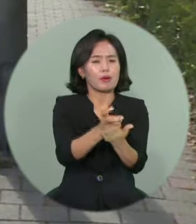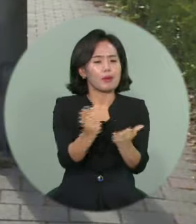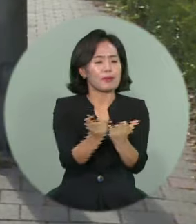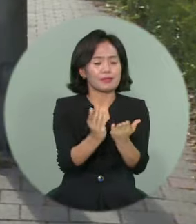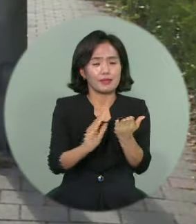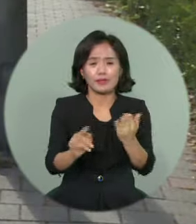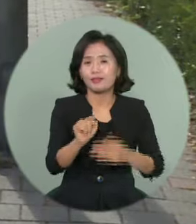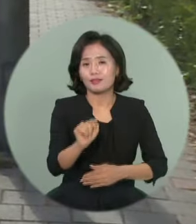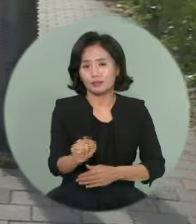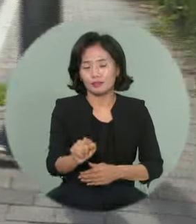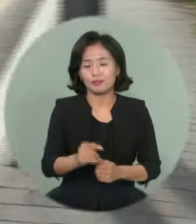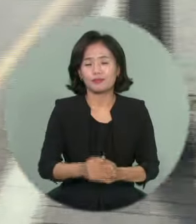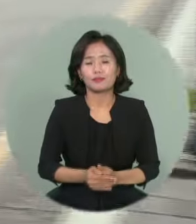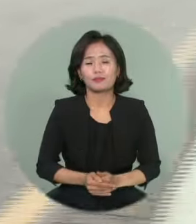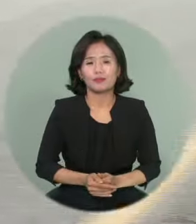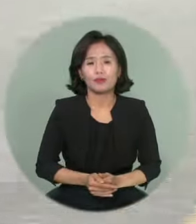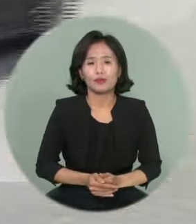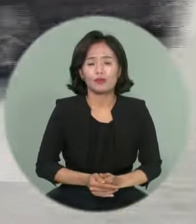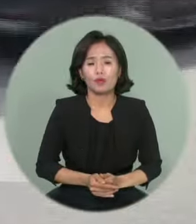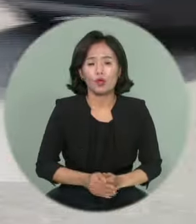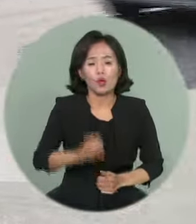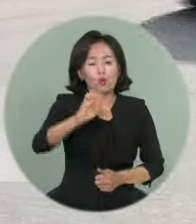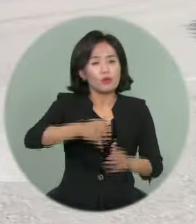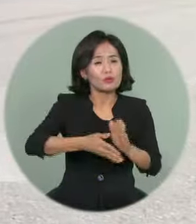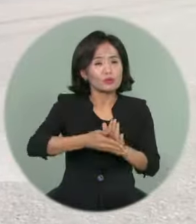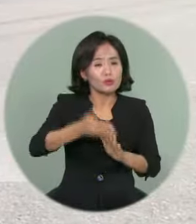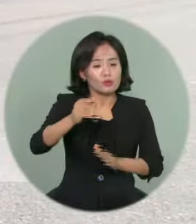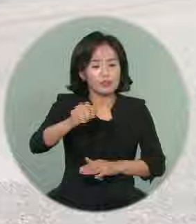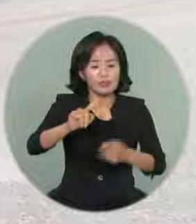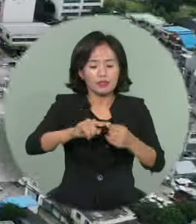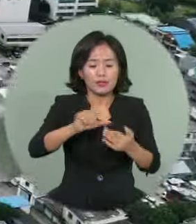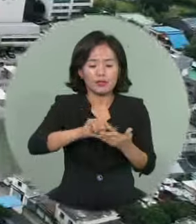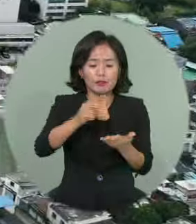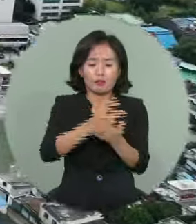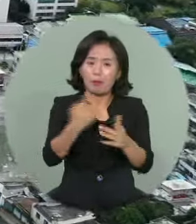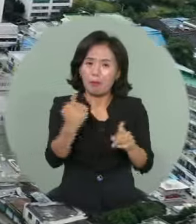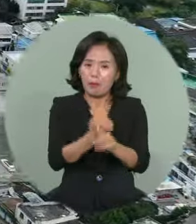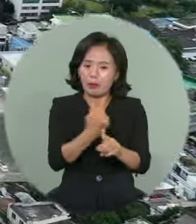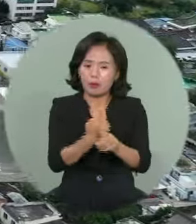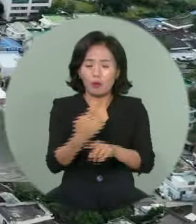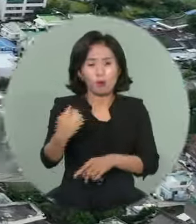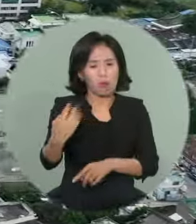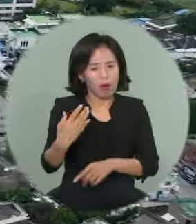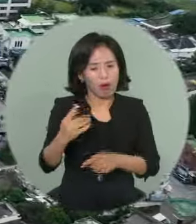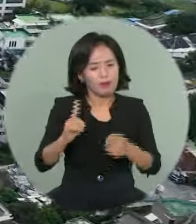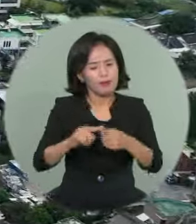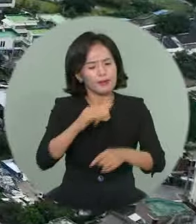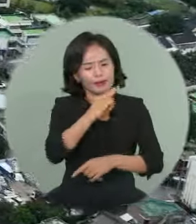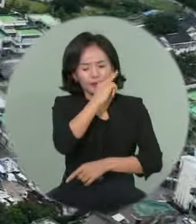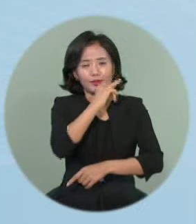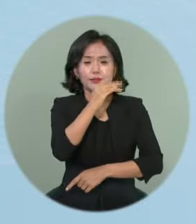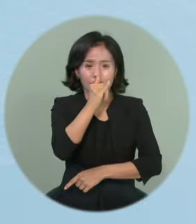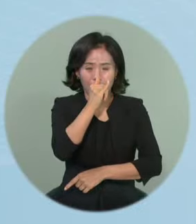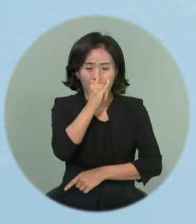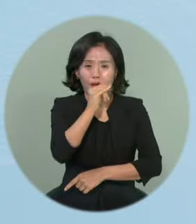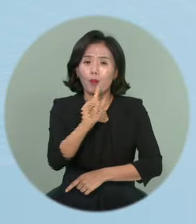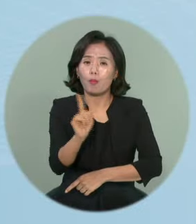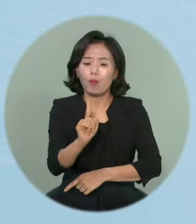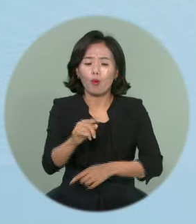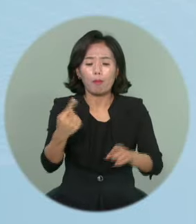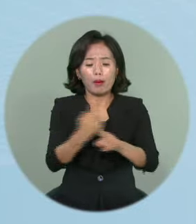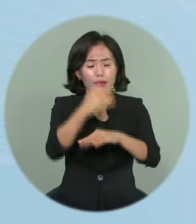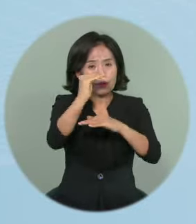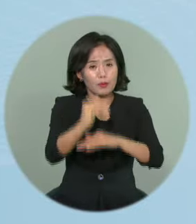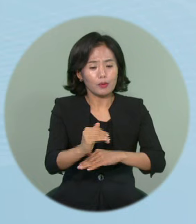않는다는 주장입니다이 시점에 광주시가 해당 조를 개정하겠다고 한 것도 의혹을 사고 있습니다 정